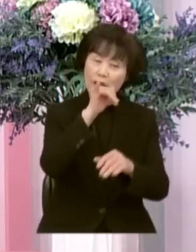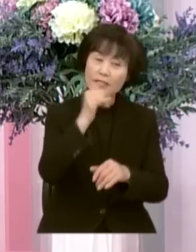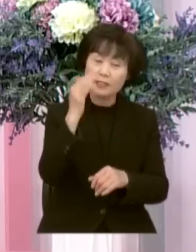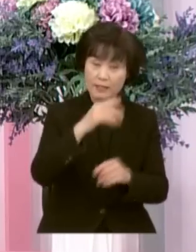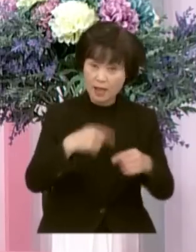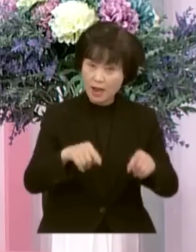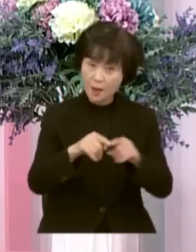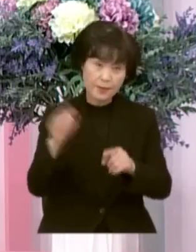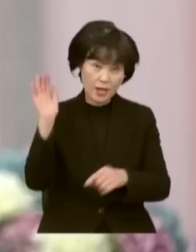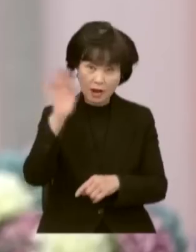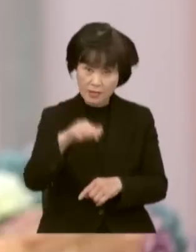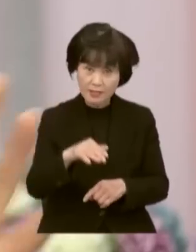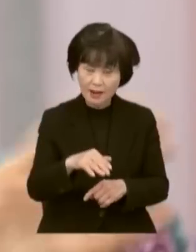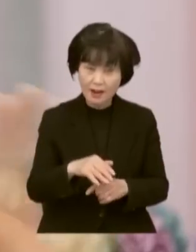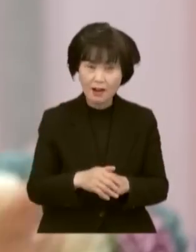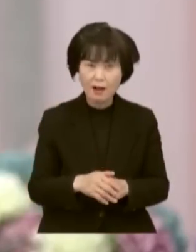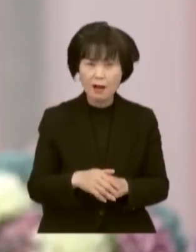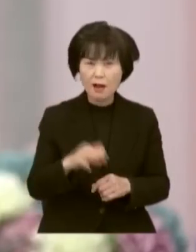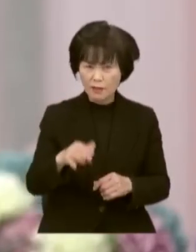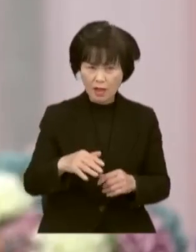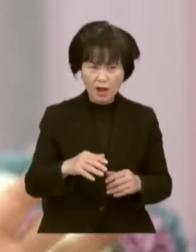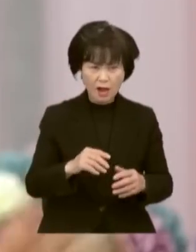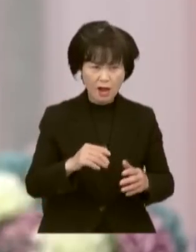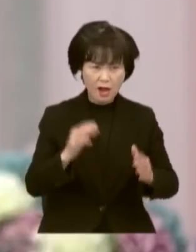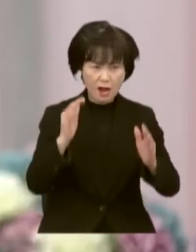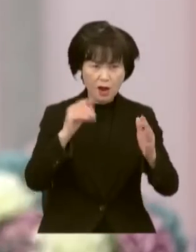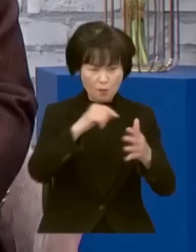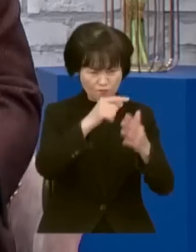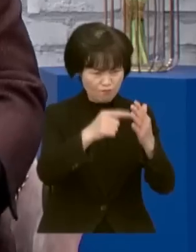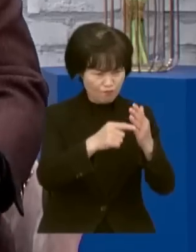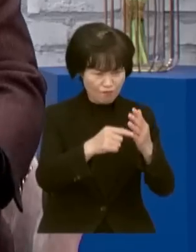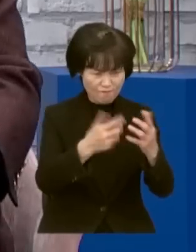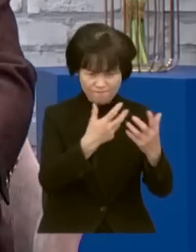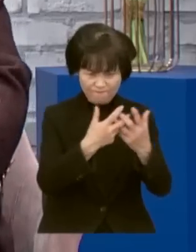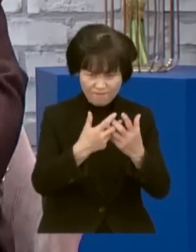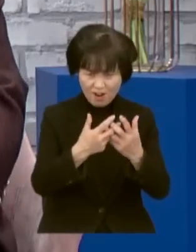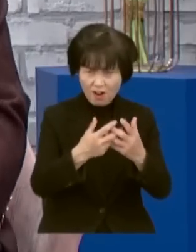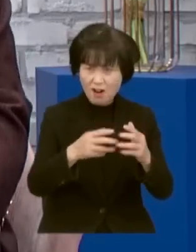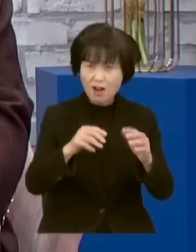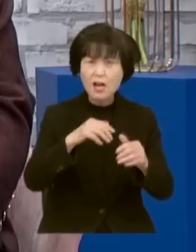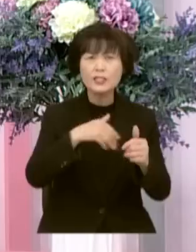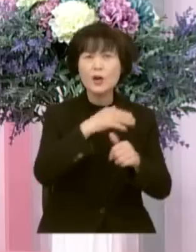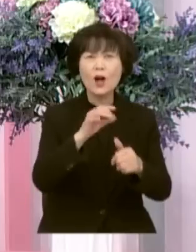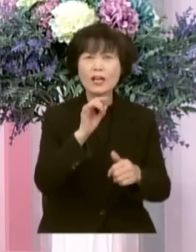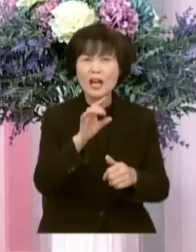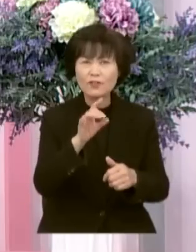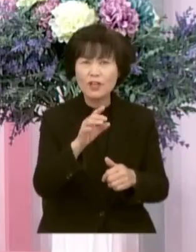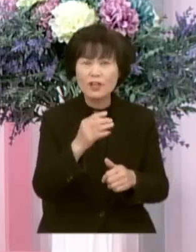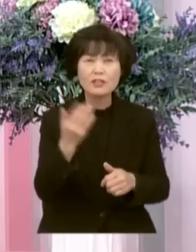않겠느냐 그래서 상황이 안 돼요. 저 수업이 너무 많아가지고 근데 너무 가고 싶은 거죠.